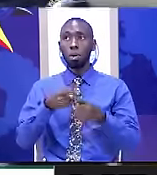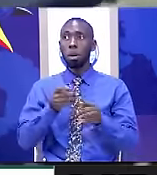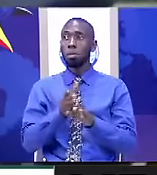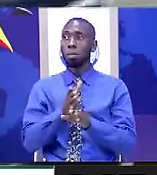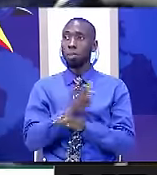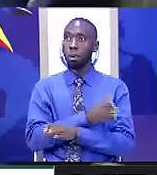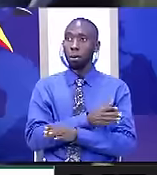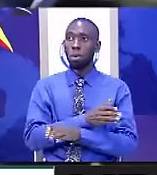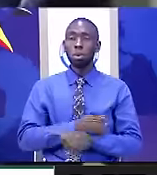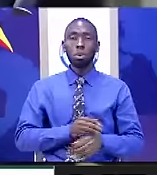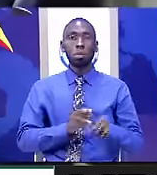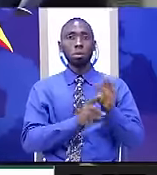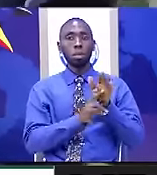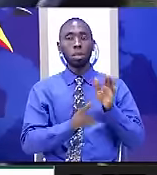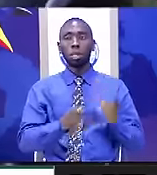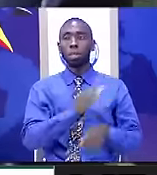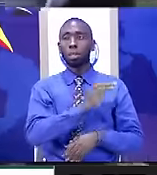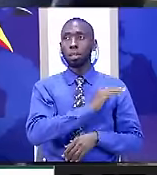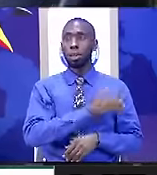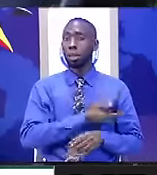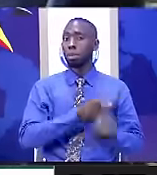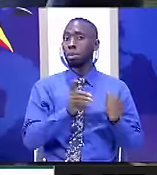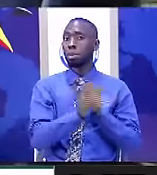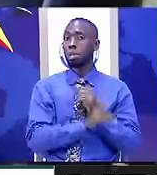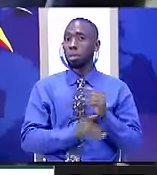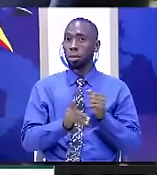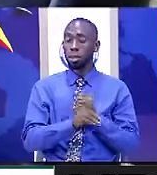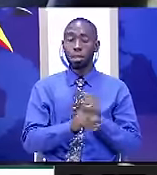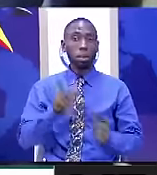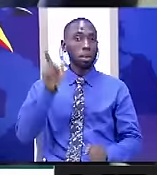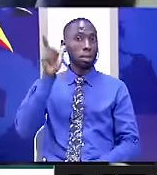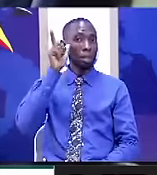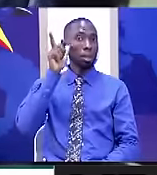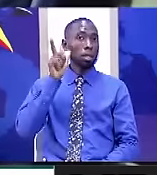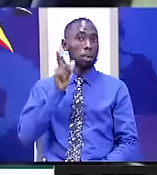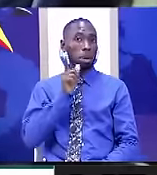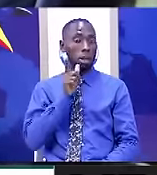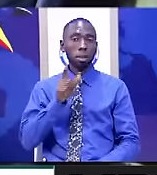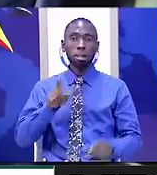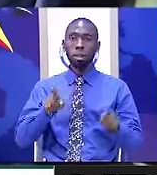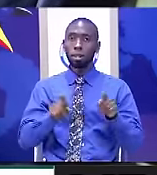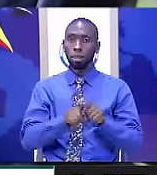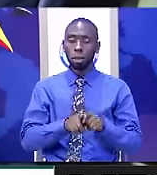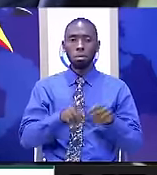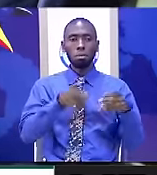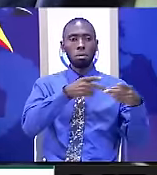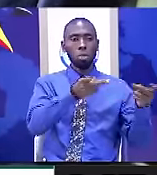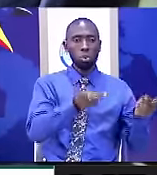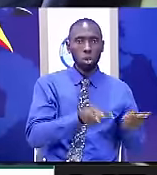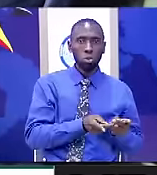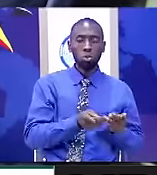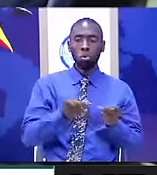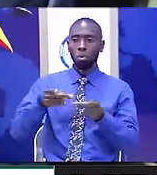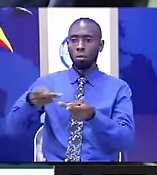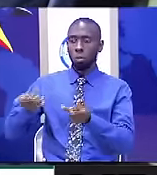abachala mu district eyellira nebifo ebyenjawulo byazze akyekiriramo.